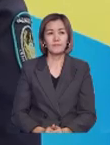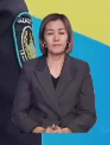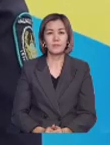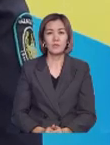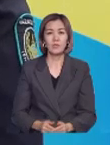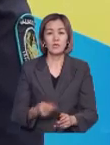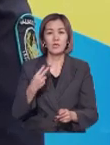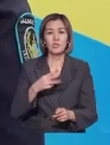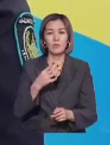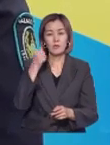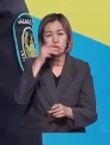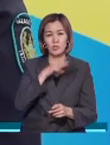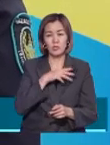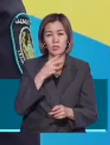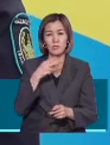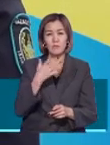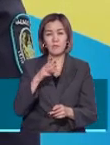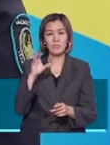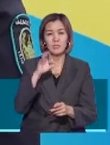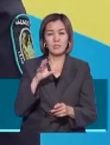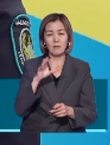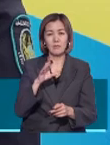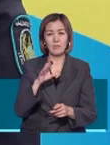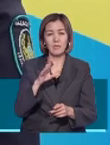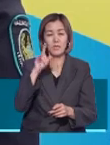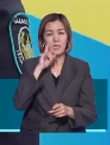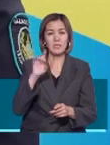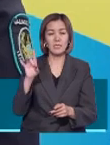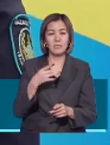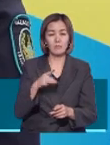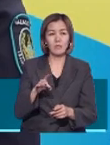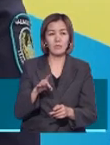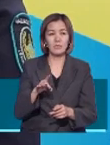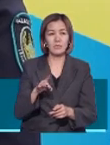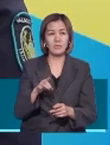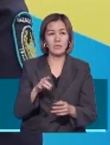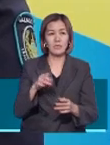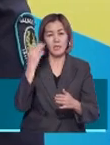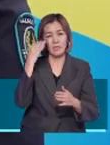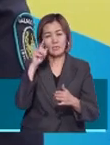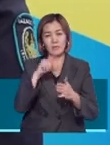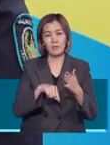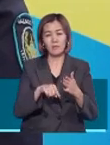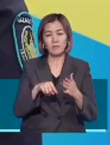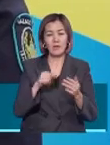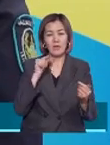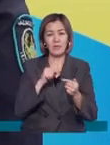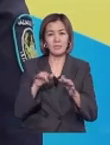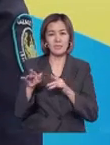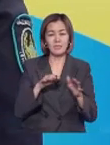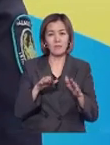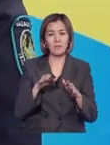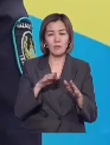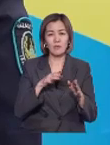Ағымдағы жылдың 25-ші қыркүйегінде Қазақстан Республикасы ішкі істер министрлігінің экстремизмге қарсы іс-қимыл департаменті мен қылмыстық